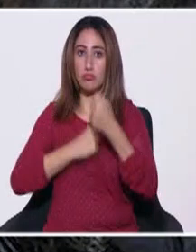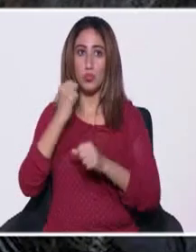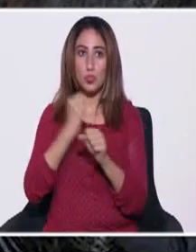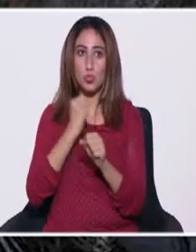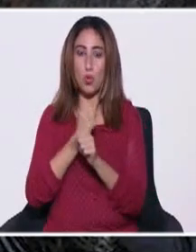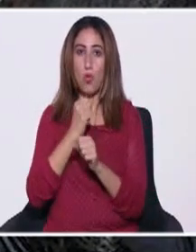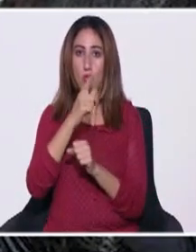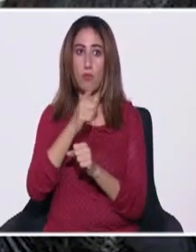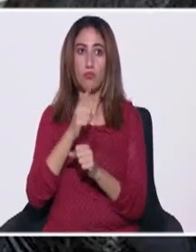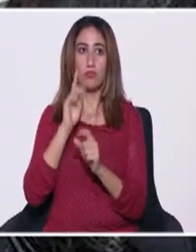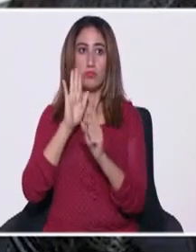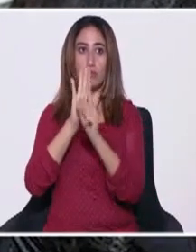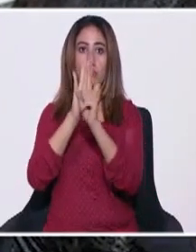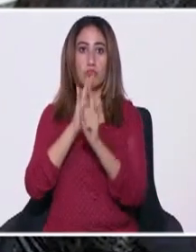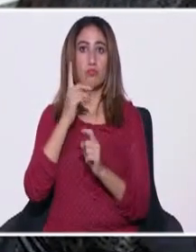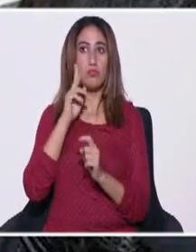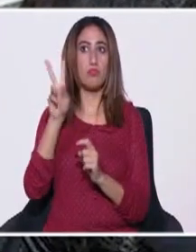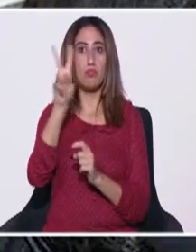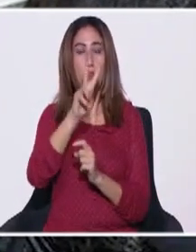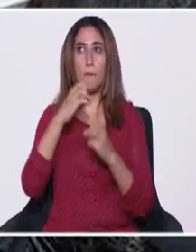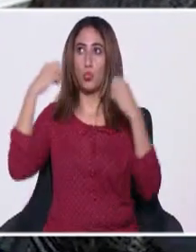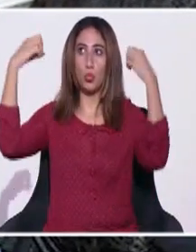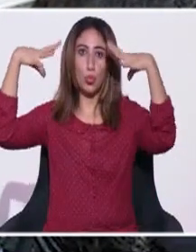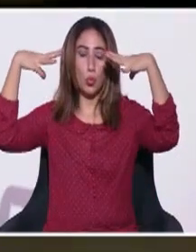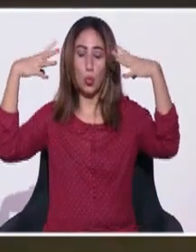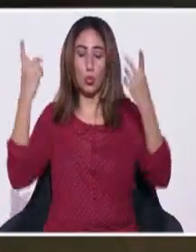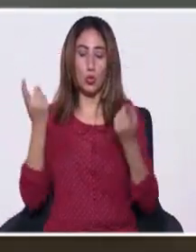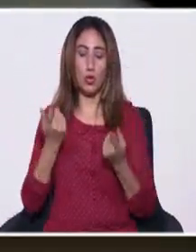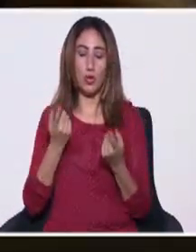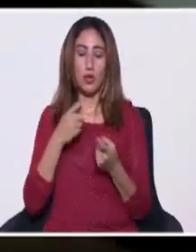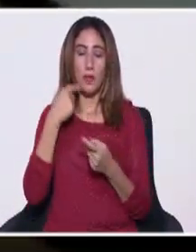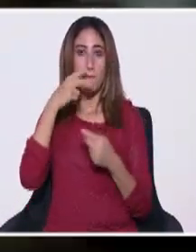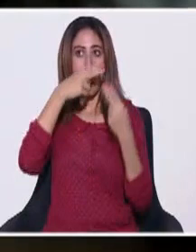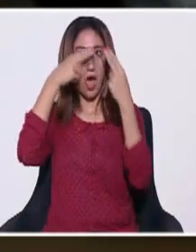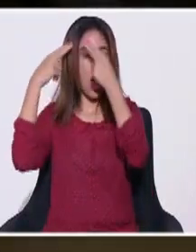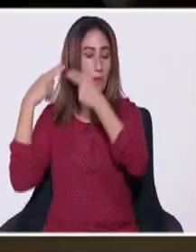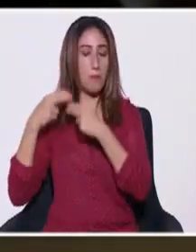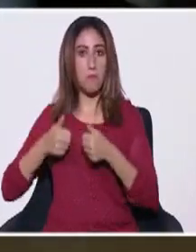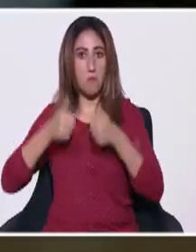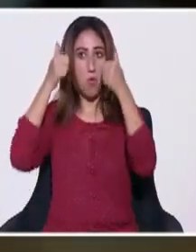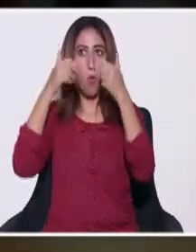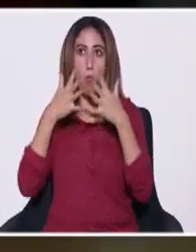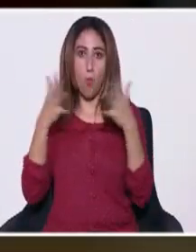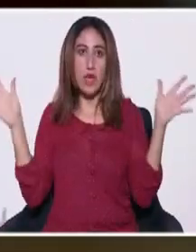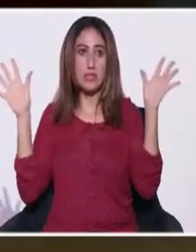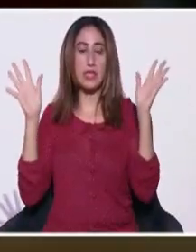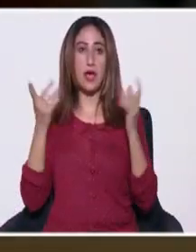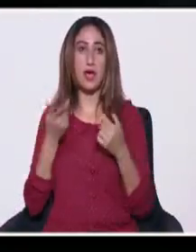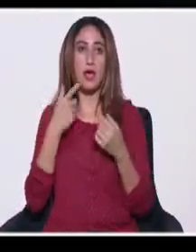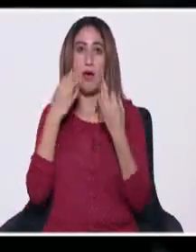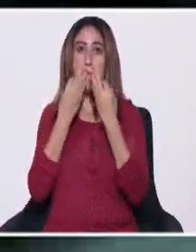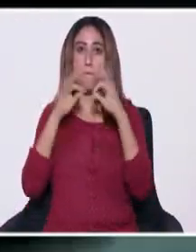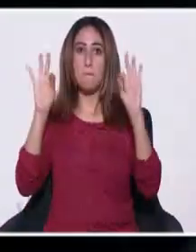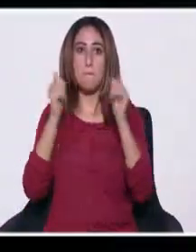لها لتنظر للحياة من زاوية مضيئة، لتكبر أحلامها وتتوسع لتشمل